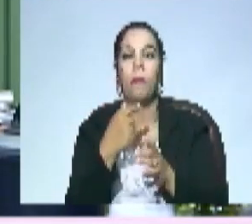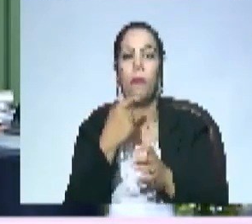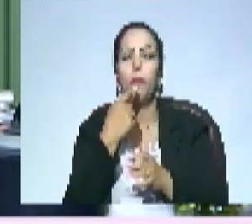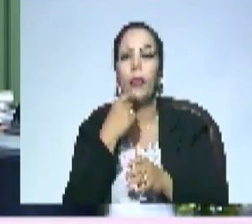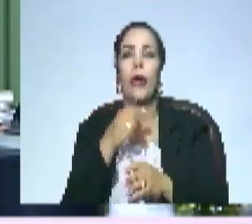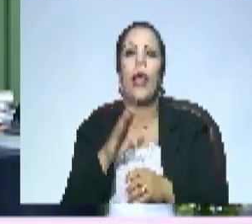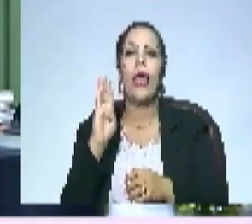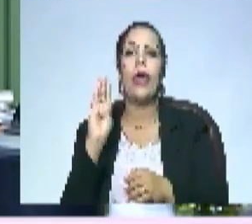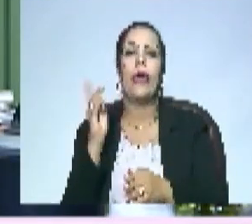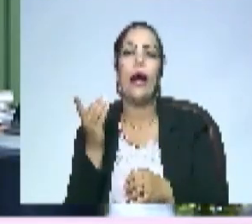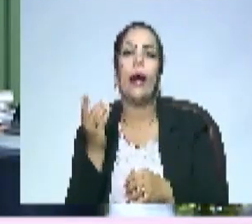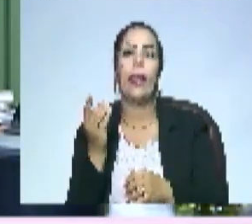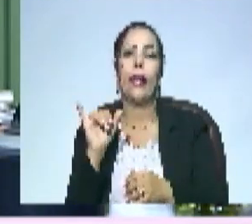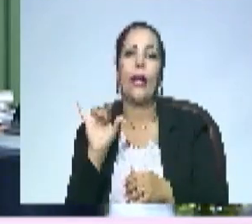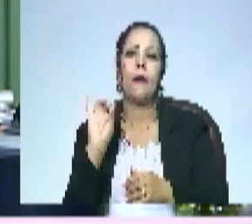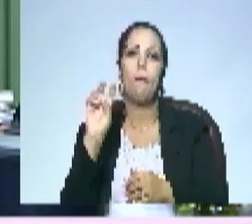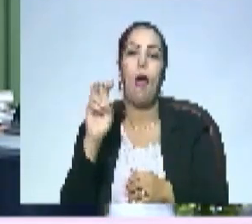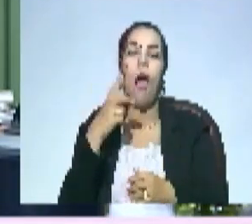كريمه بودر